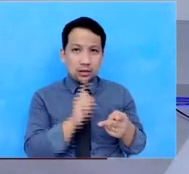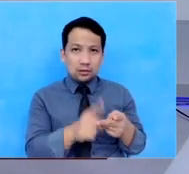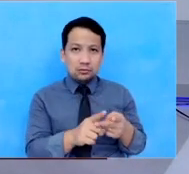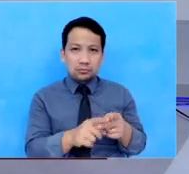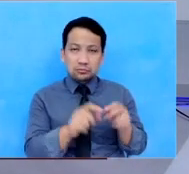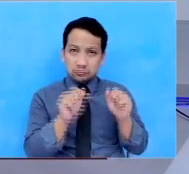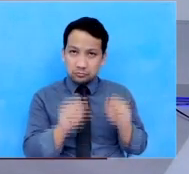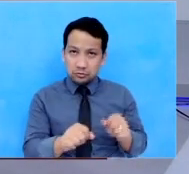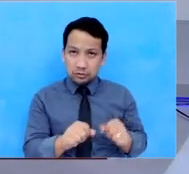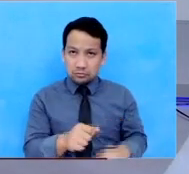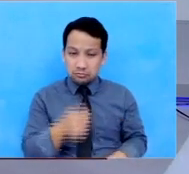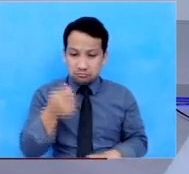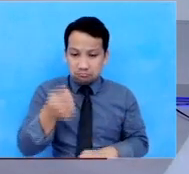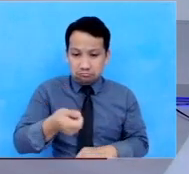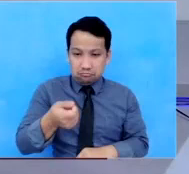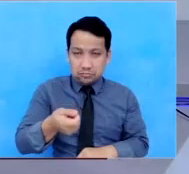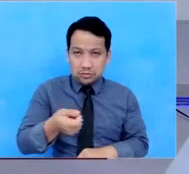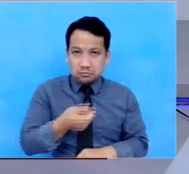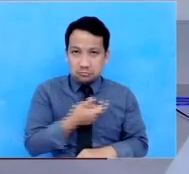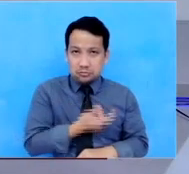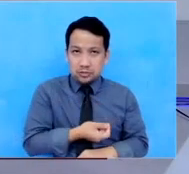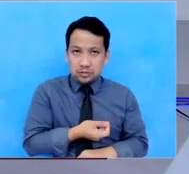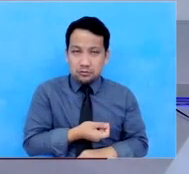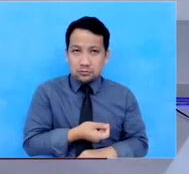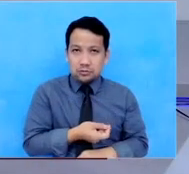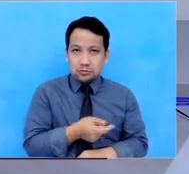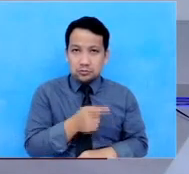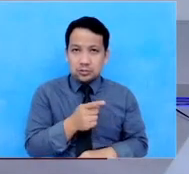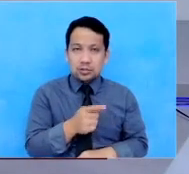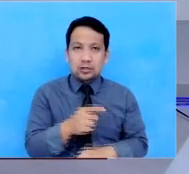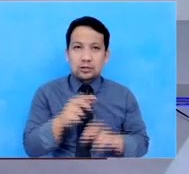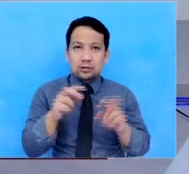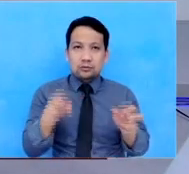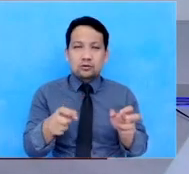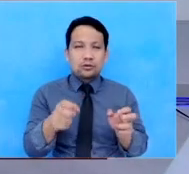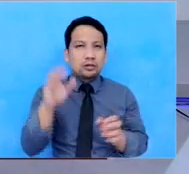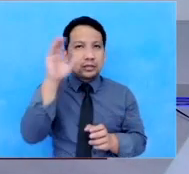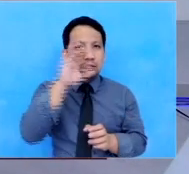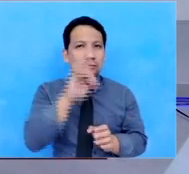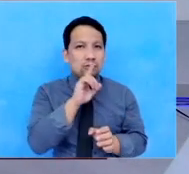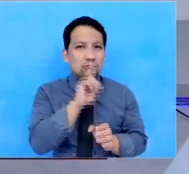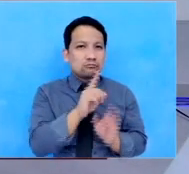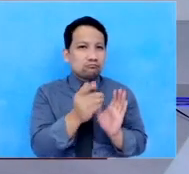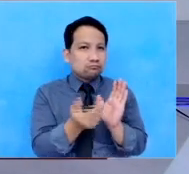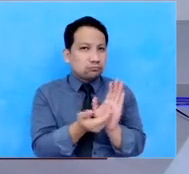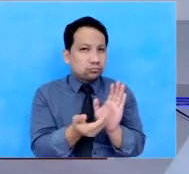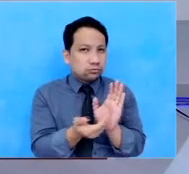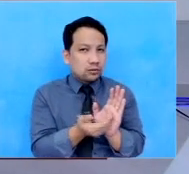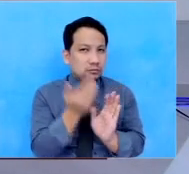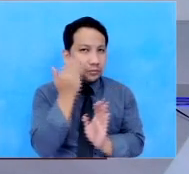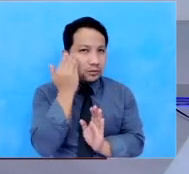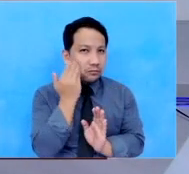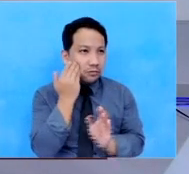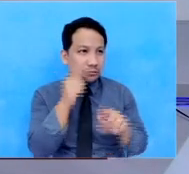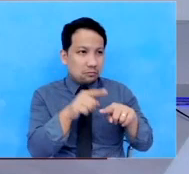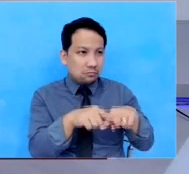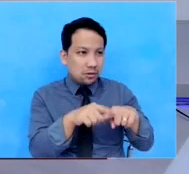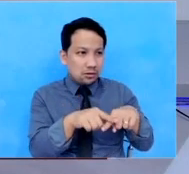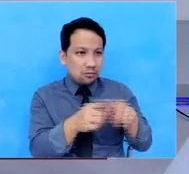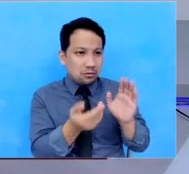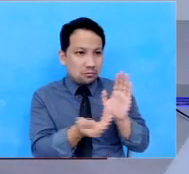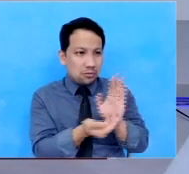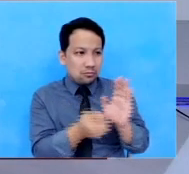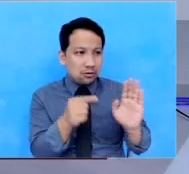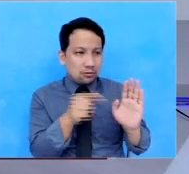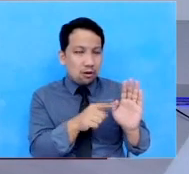guilty? Ang inaanap po dito ay tinatawag na probable cause. Meron bang sapat na basihan para ang isang reasonableng